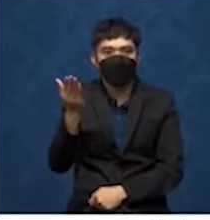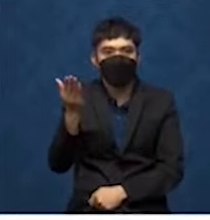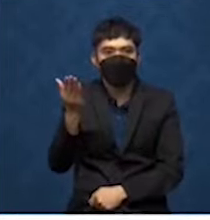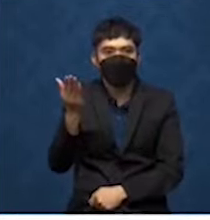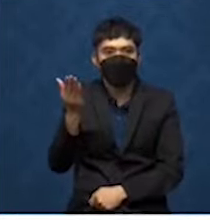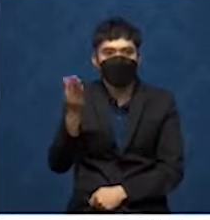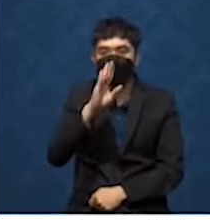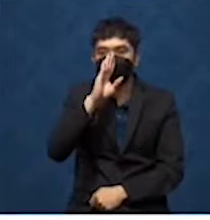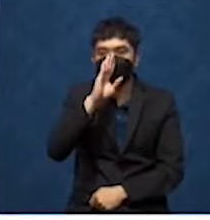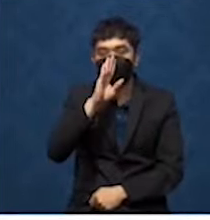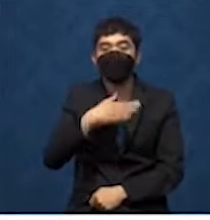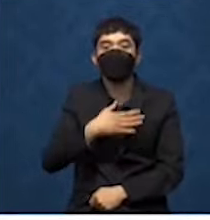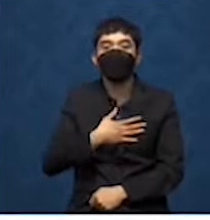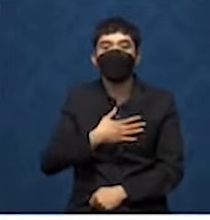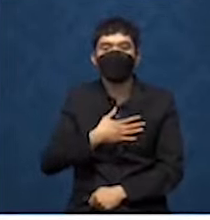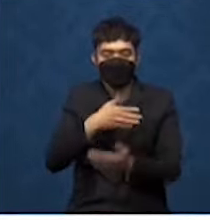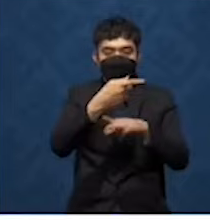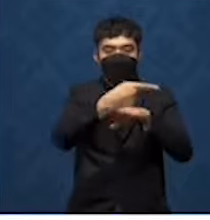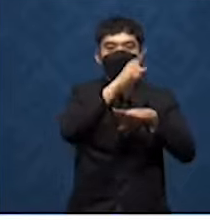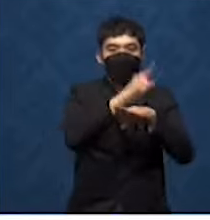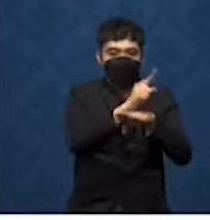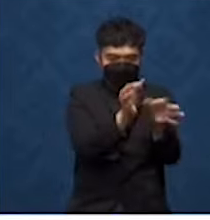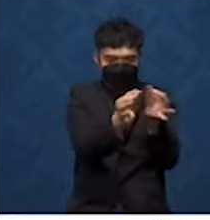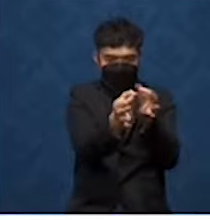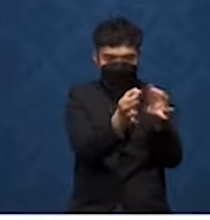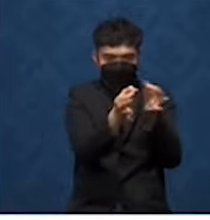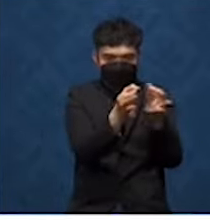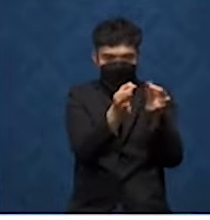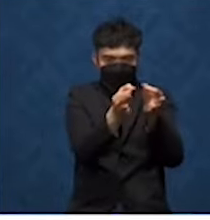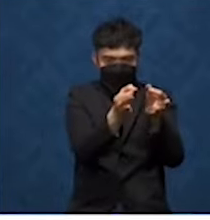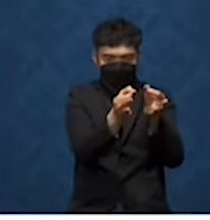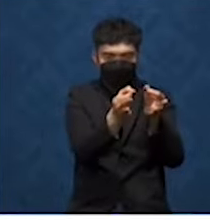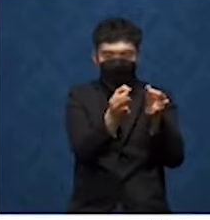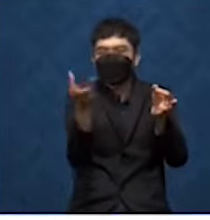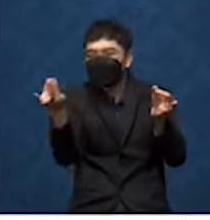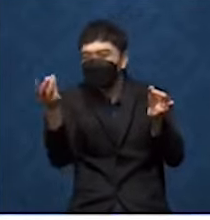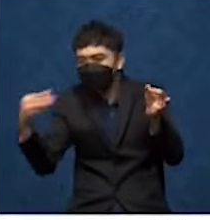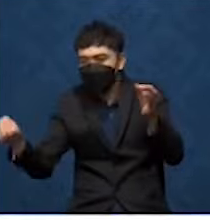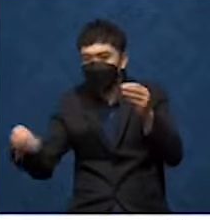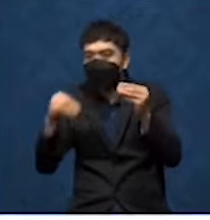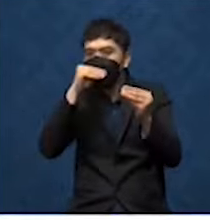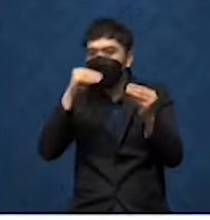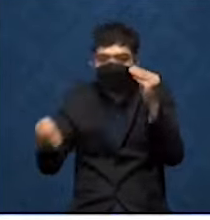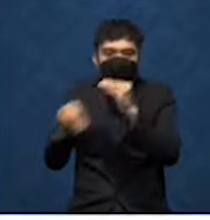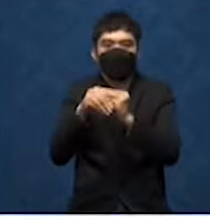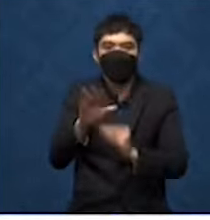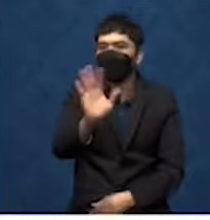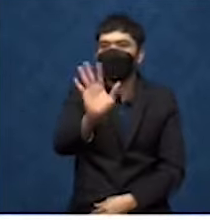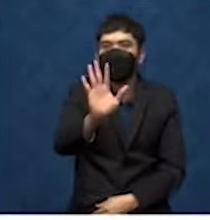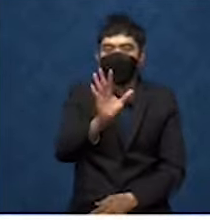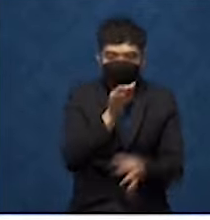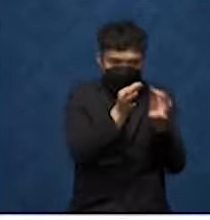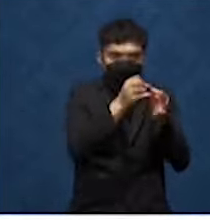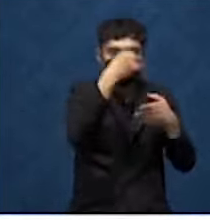ประธานชี้แจงอยู่ยังไม่ได้อนุญาตให้พูดอย่าแทรกขึ้นมานะครับครับผมเชิญนะครับเชิญ